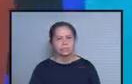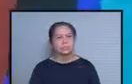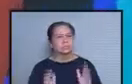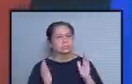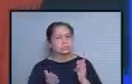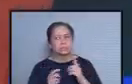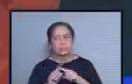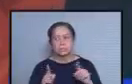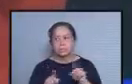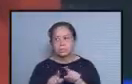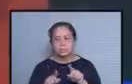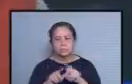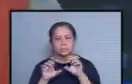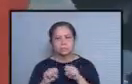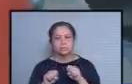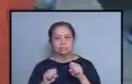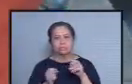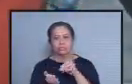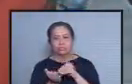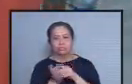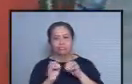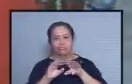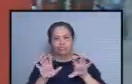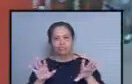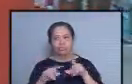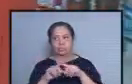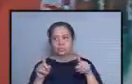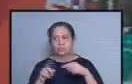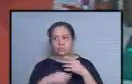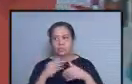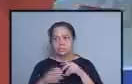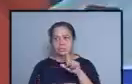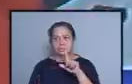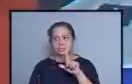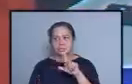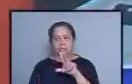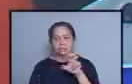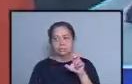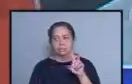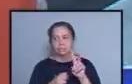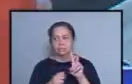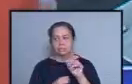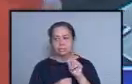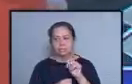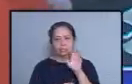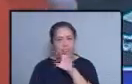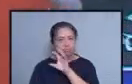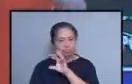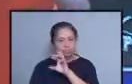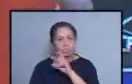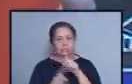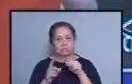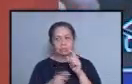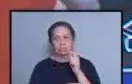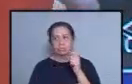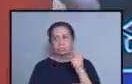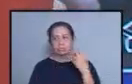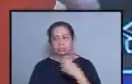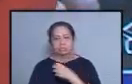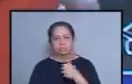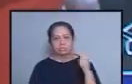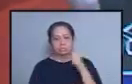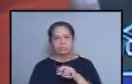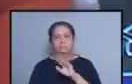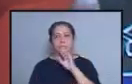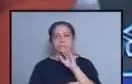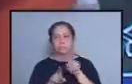Mukhang yari rin ang doktor na nag-viral matapos manigaw ng operator ng L300 na van. Bukod kasi sa transport officials,